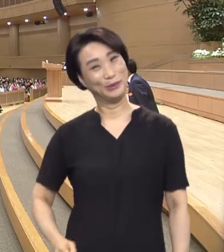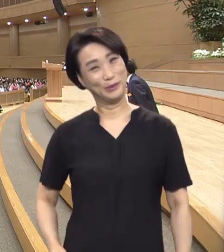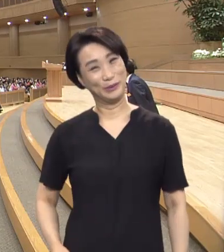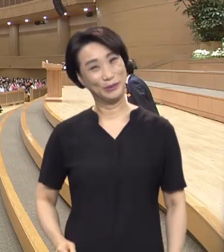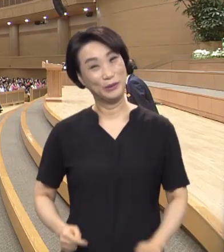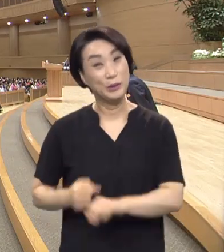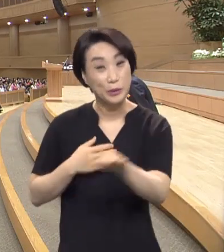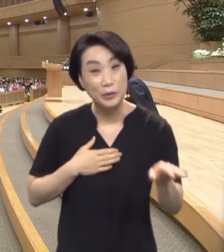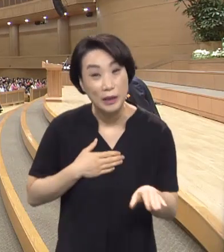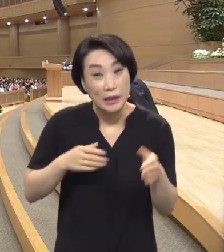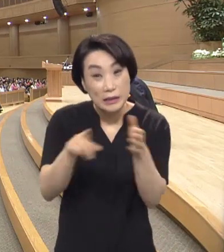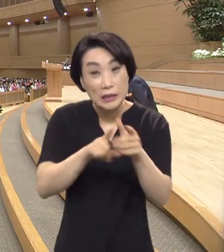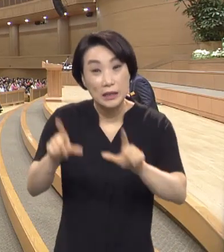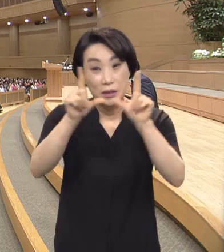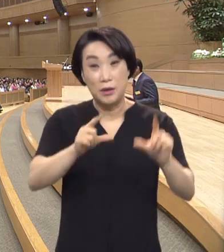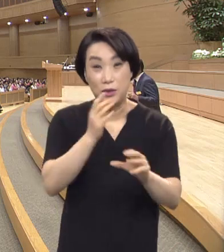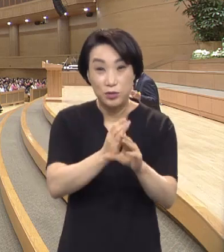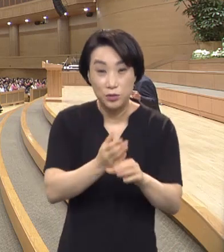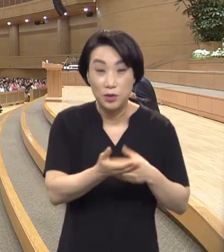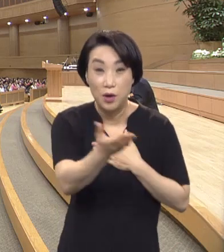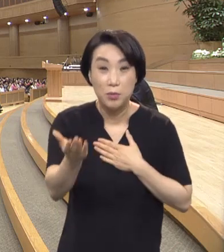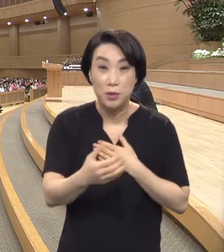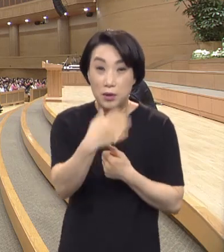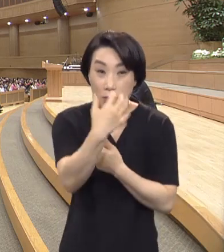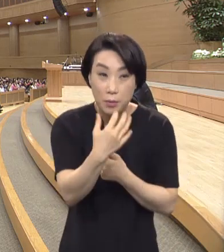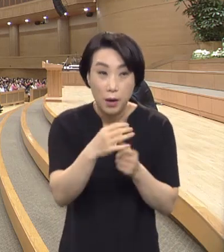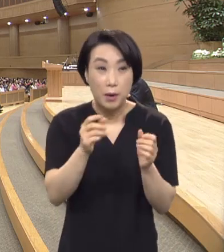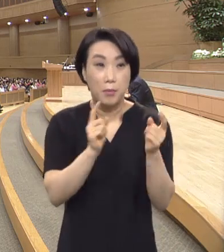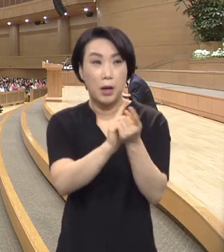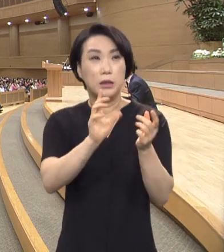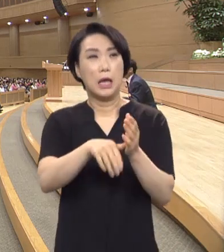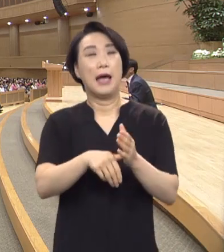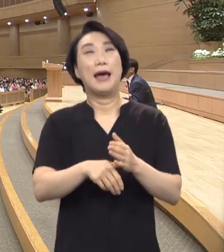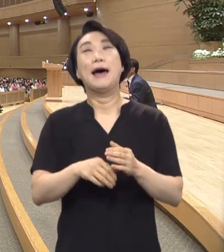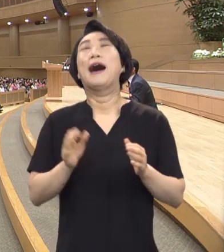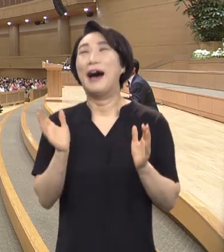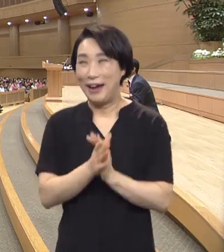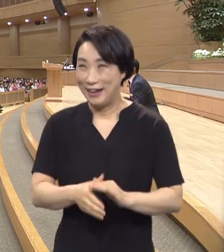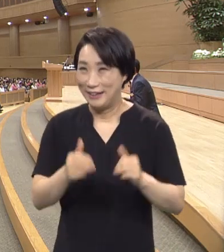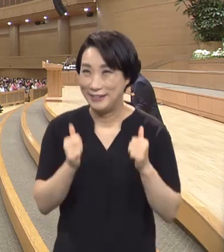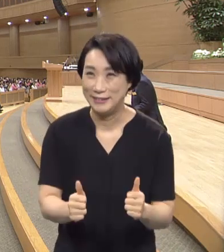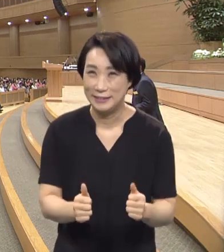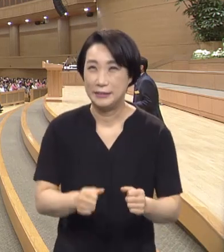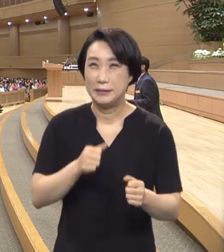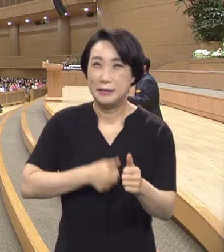그러니까 우리가 신앙생활하면서 핍박이 오면 무슨 기회 이겨야 할 기회예요.